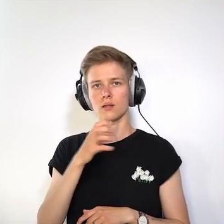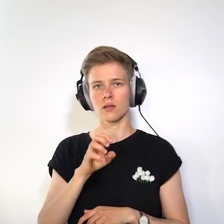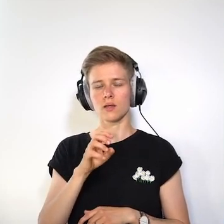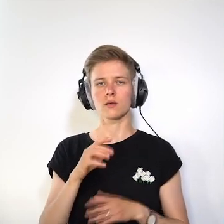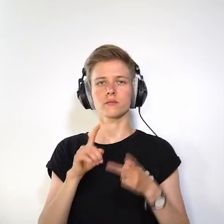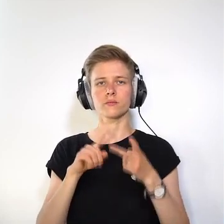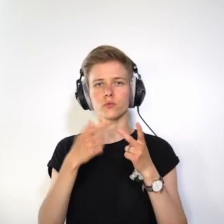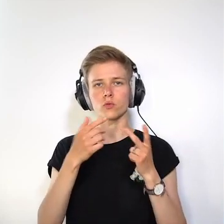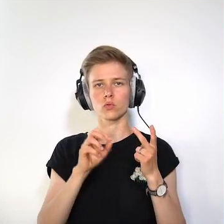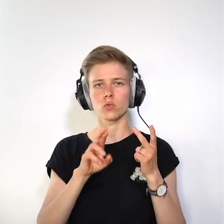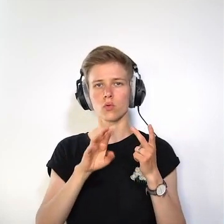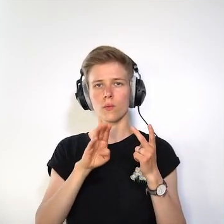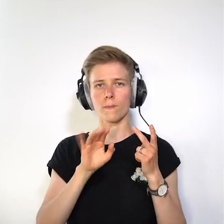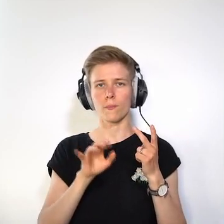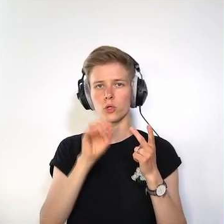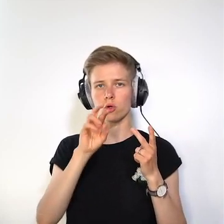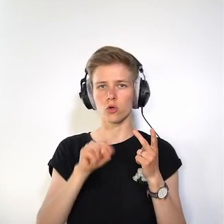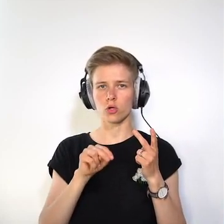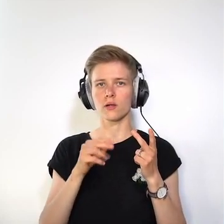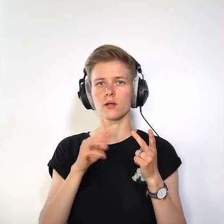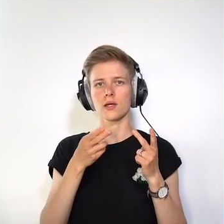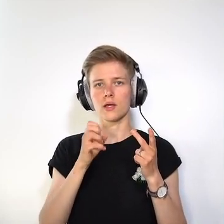Hägglund ja Veikko Tähkä